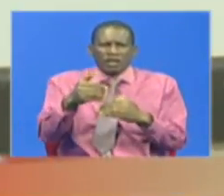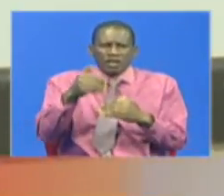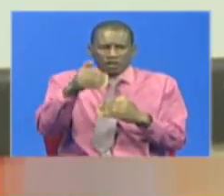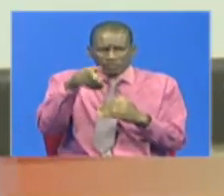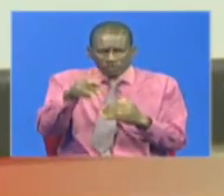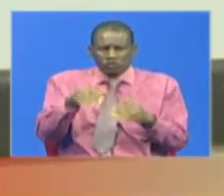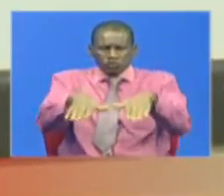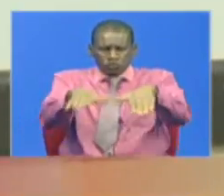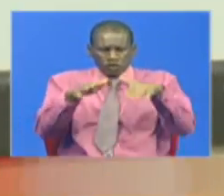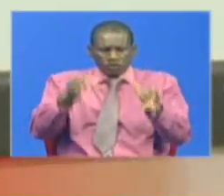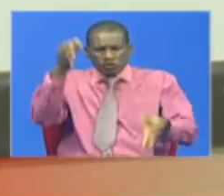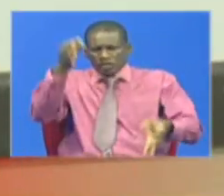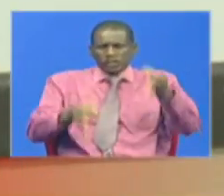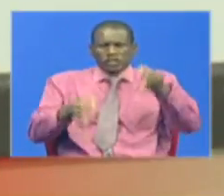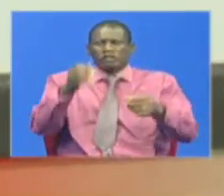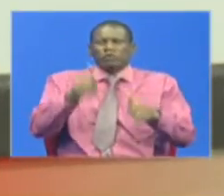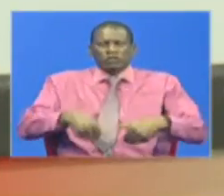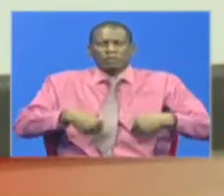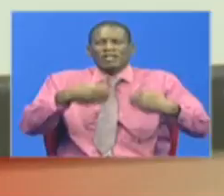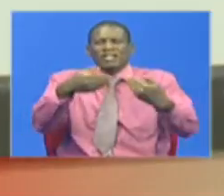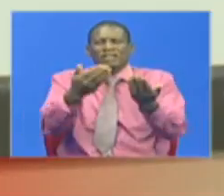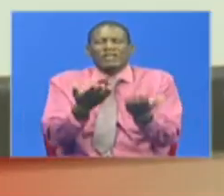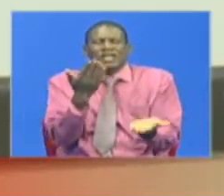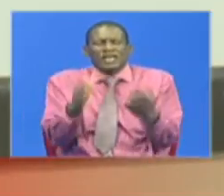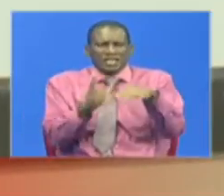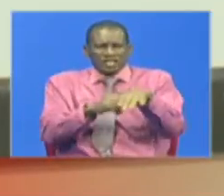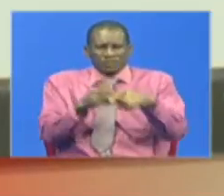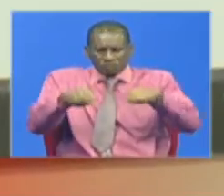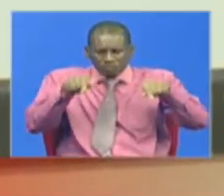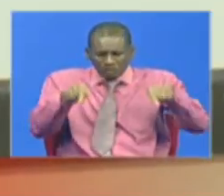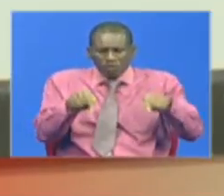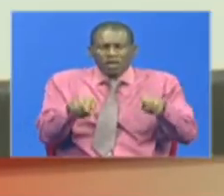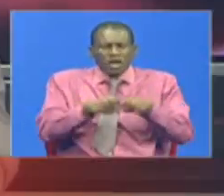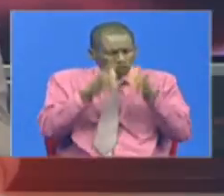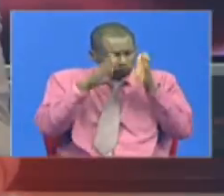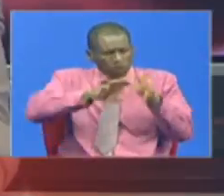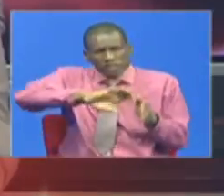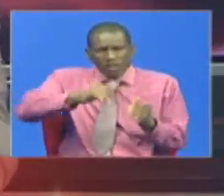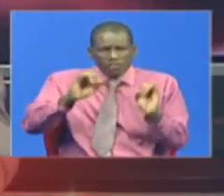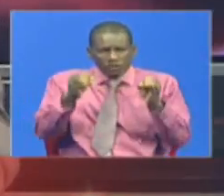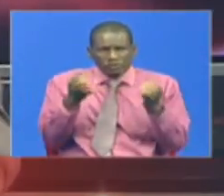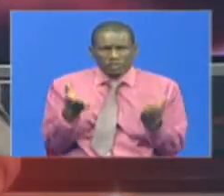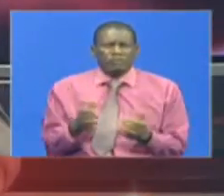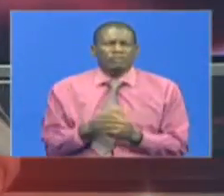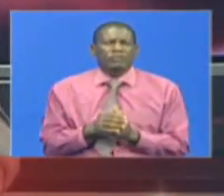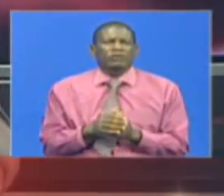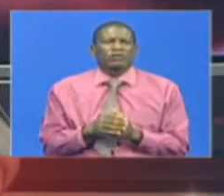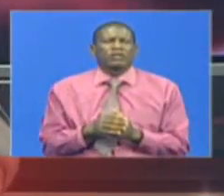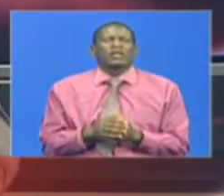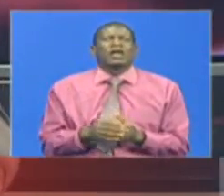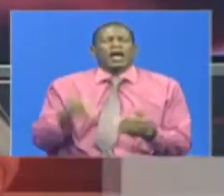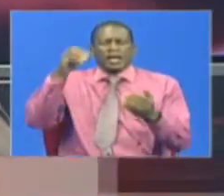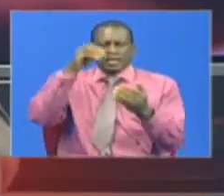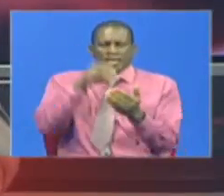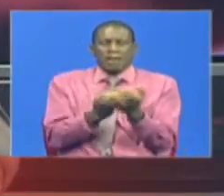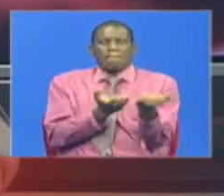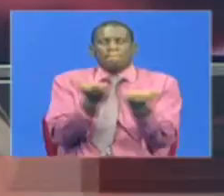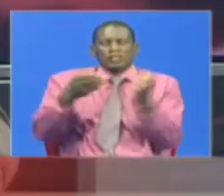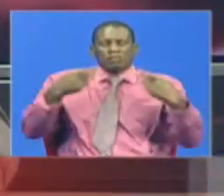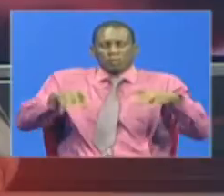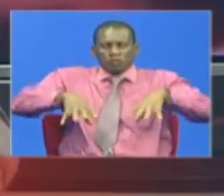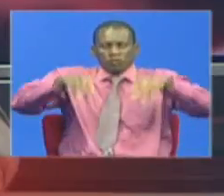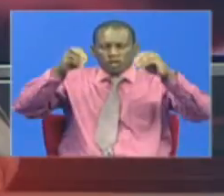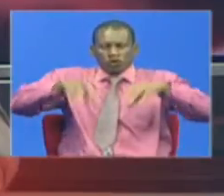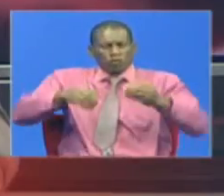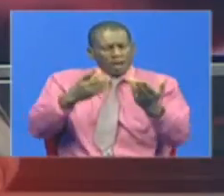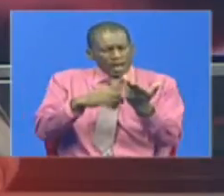kwa hukumu hiyo ambayo itakuwa ikitolewa muda wote kutoka sasa. Na tukiangazia taarifa nyingine, kwa mara nyingine wafanyabiashara wa Gikomba wanakadiria